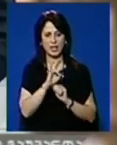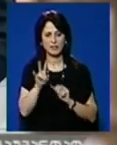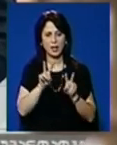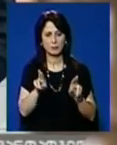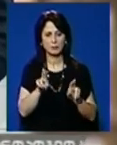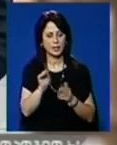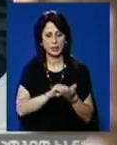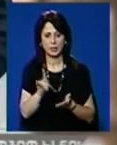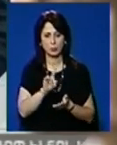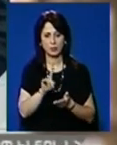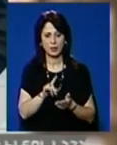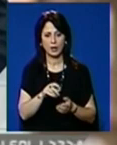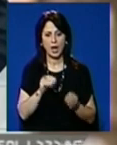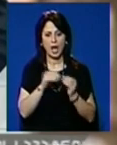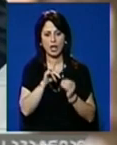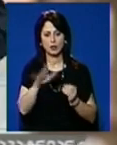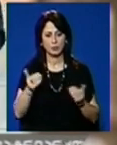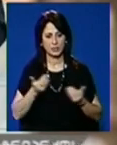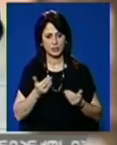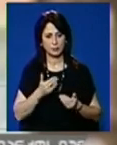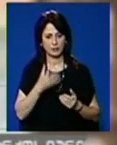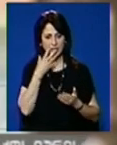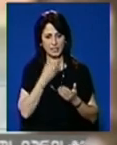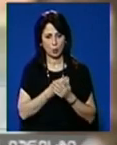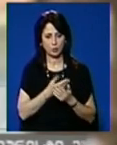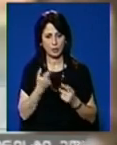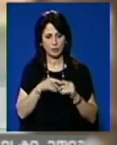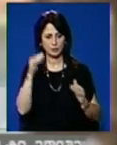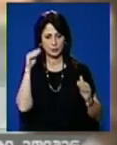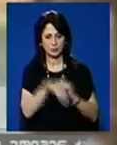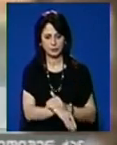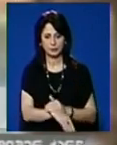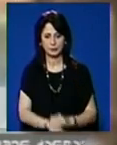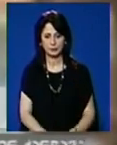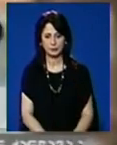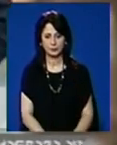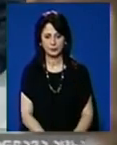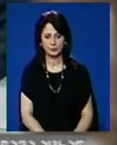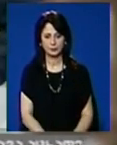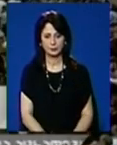მოხდა და რასაც ათობით თბილისელის სიცოცხლე და საკუთრება შეეწირა.